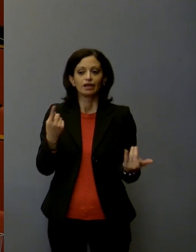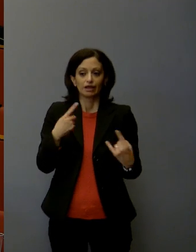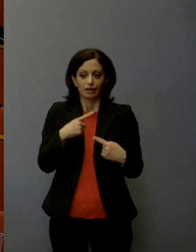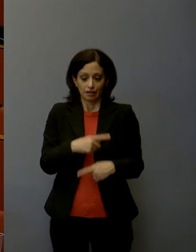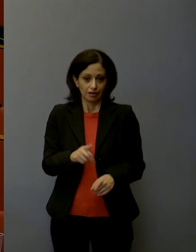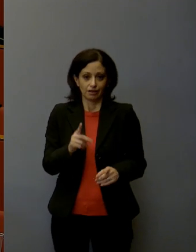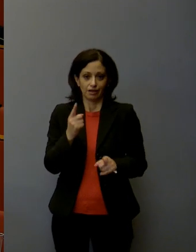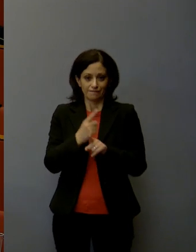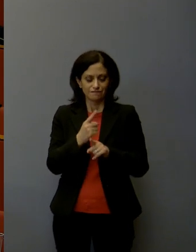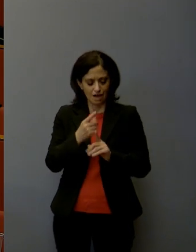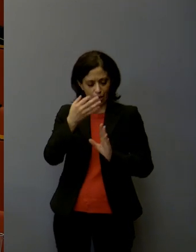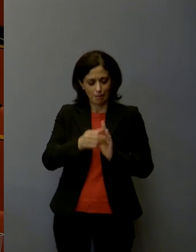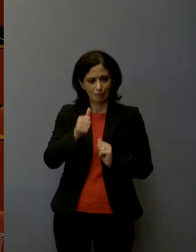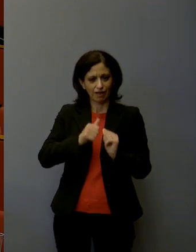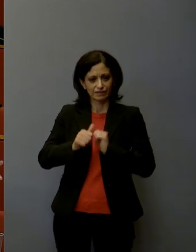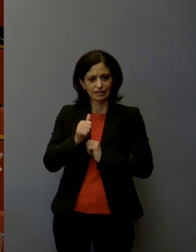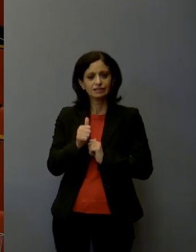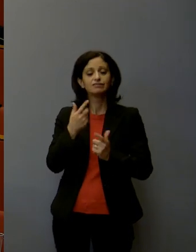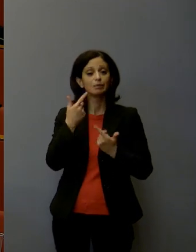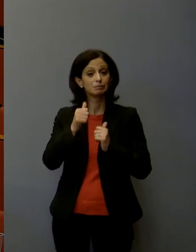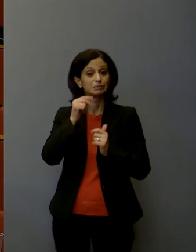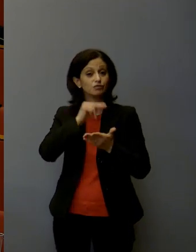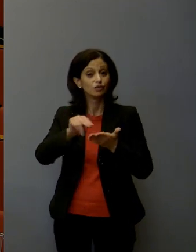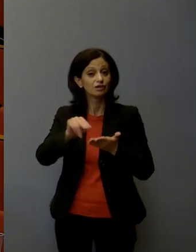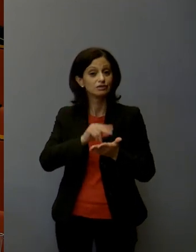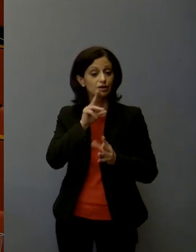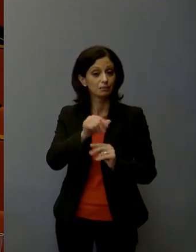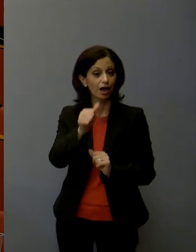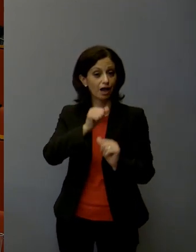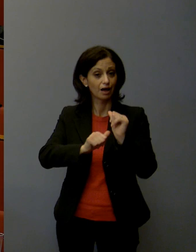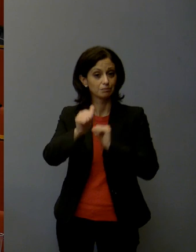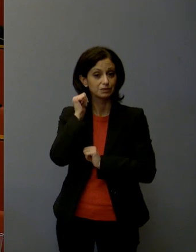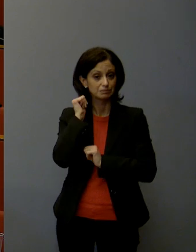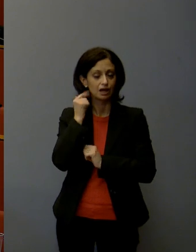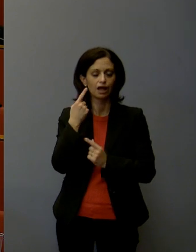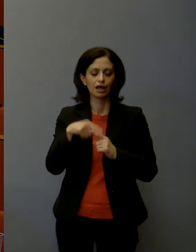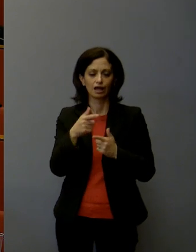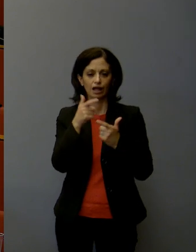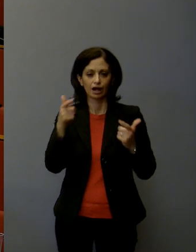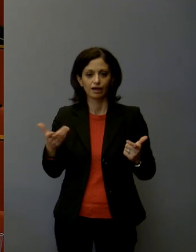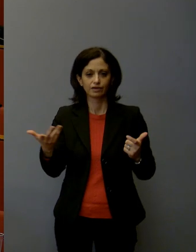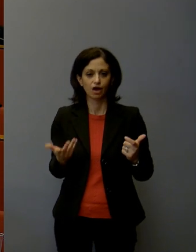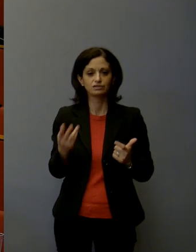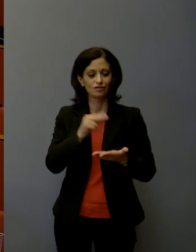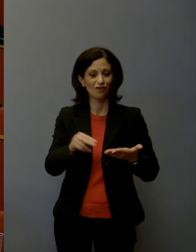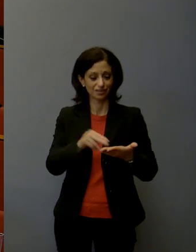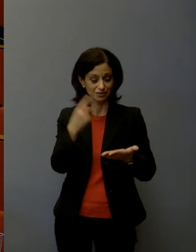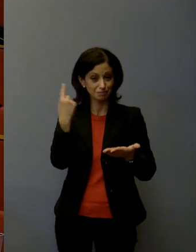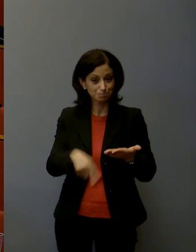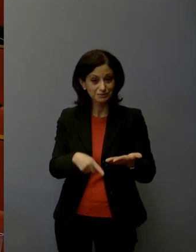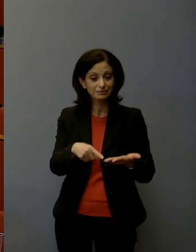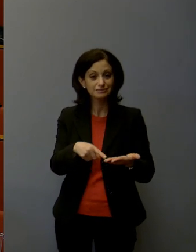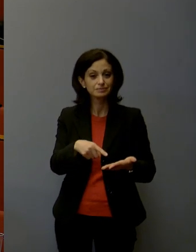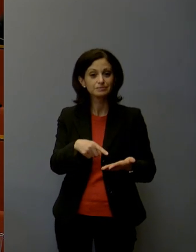in maniera preventiva rispetto alla votazione il fatto grave è che quella votazione ha testimoniato